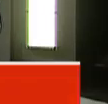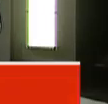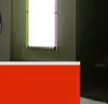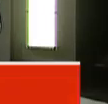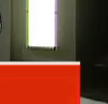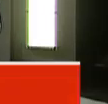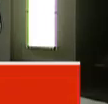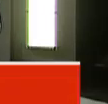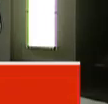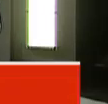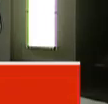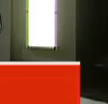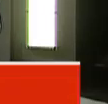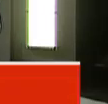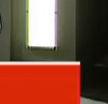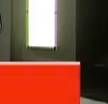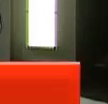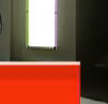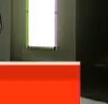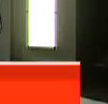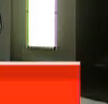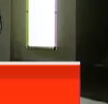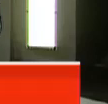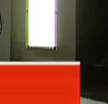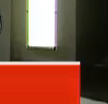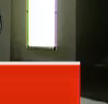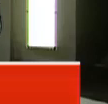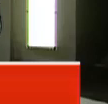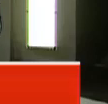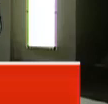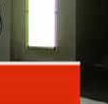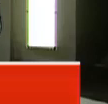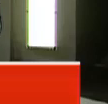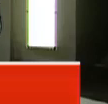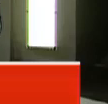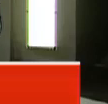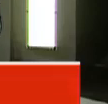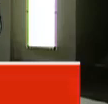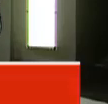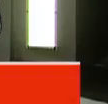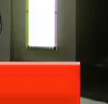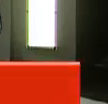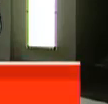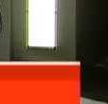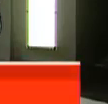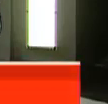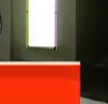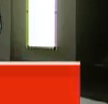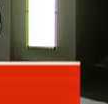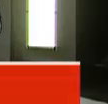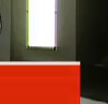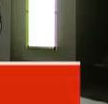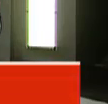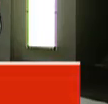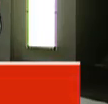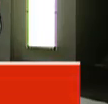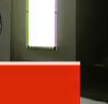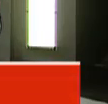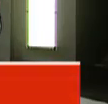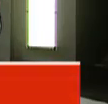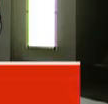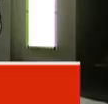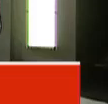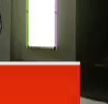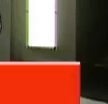cabaran kita dan kita insya-Allah boleh menjadikan negara Malaysia bukan saja bertahap antarabangsa tapi adalah satu negara